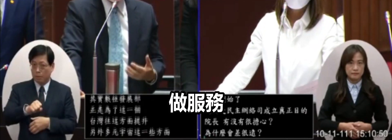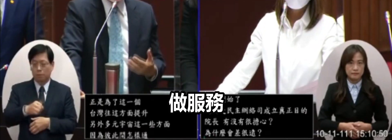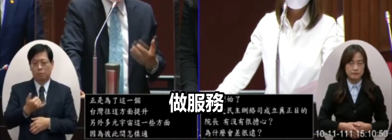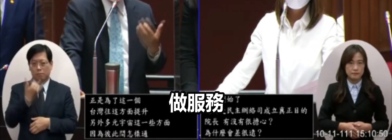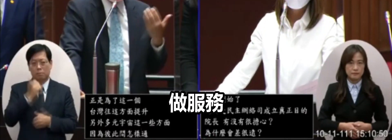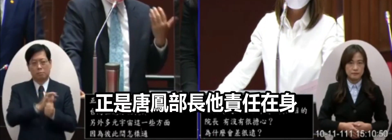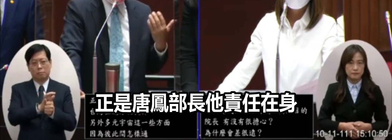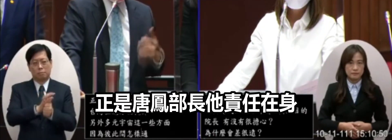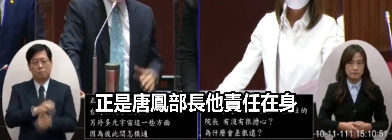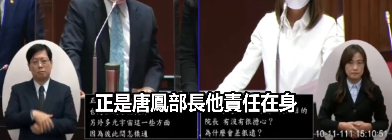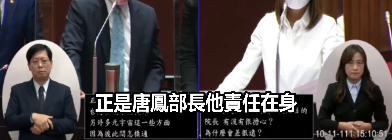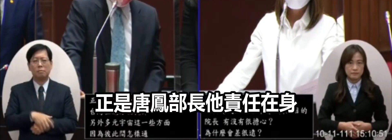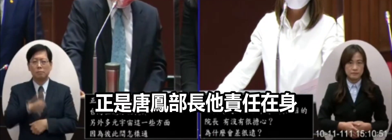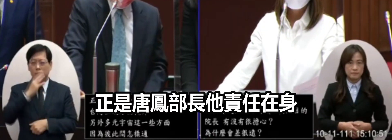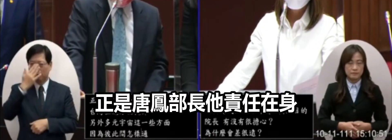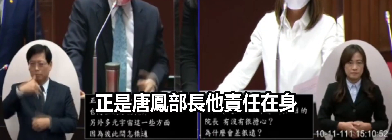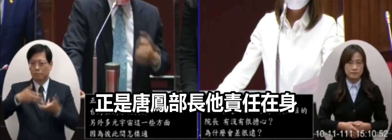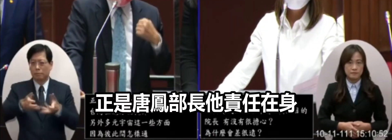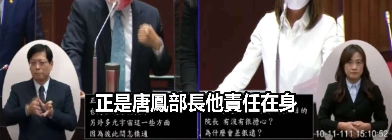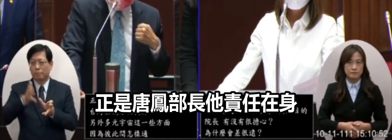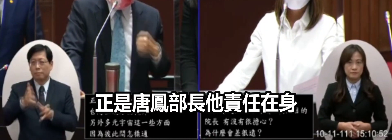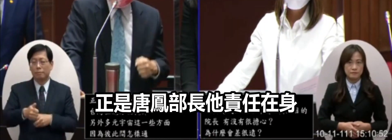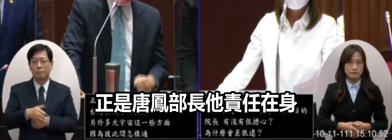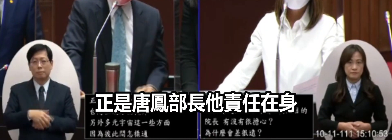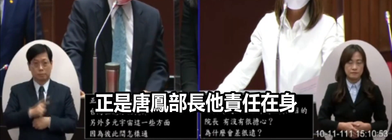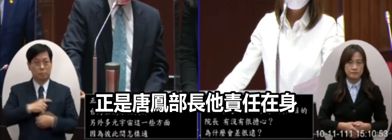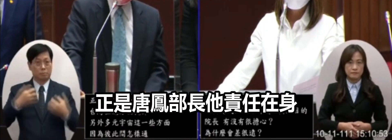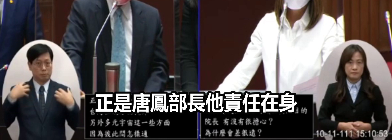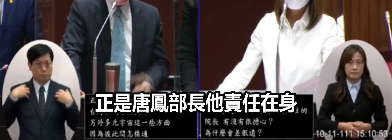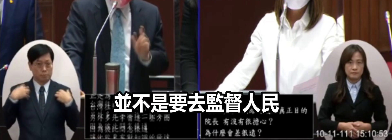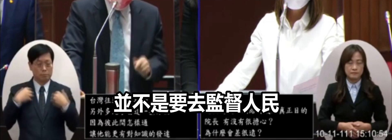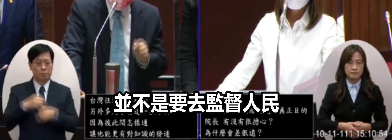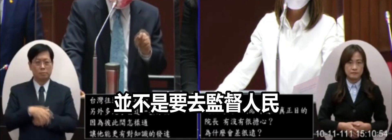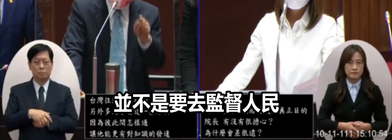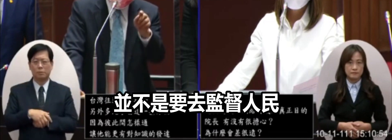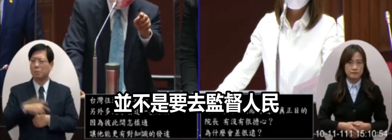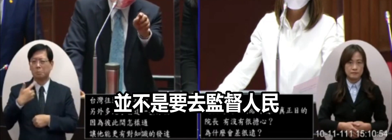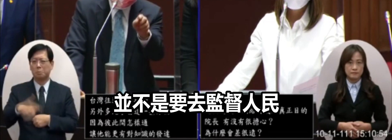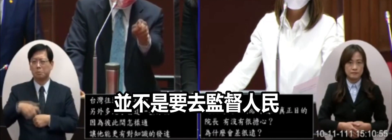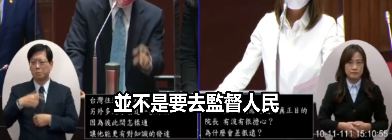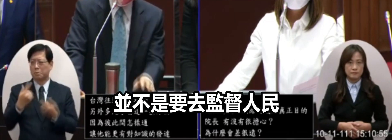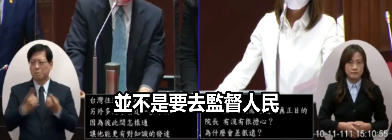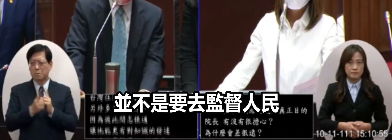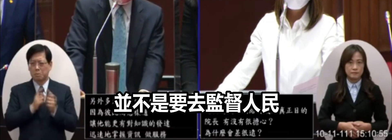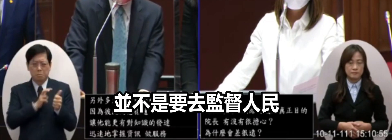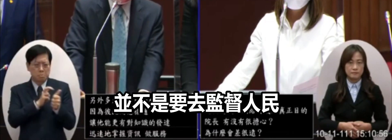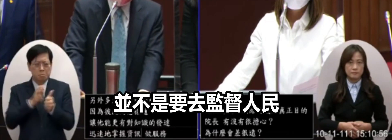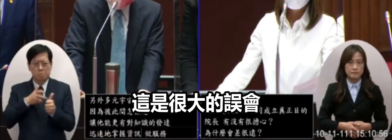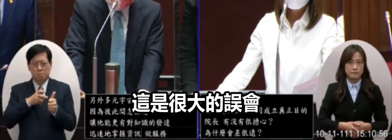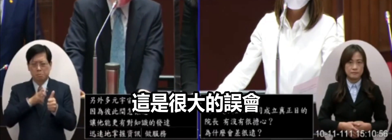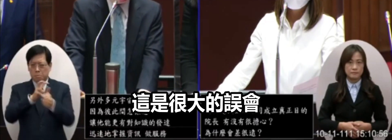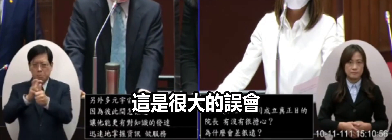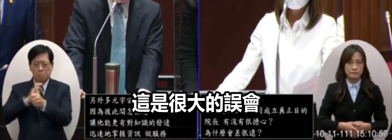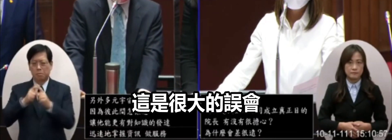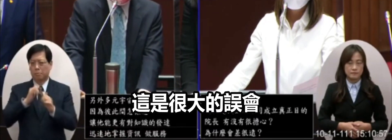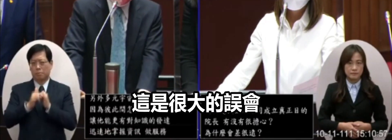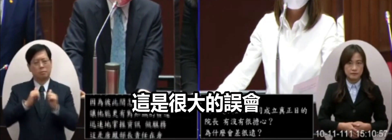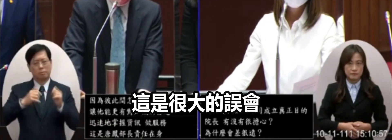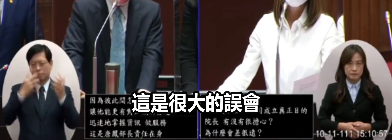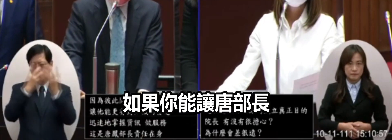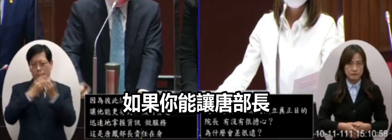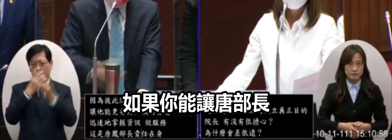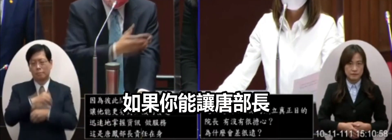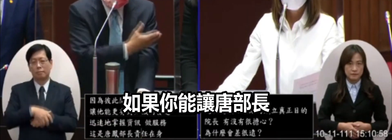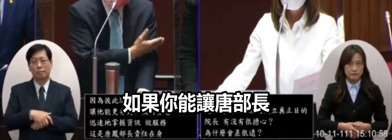做服务，正是唐部长他责任在身，并不是要去监督人民，这是很大的误